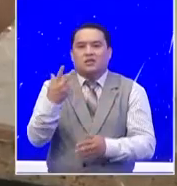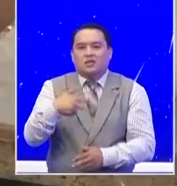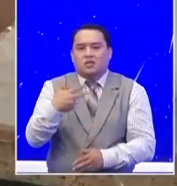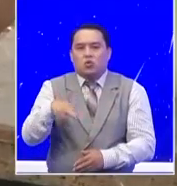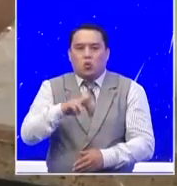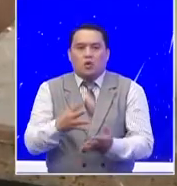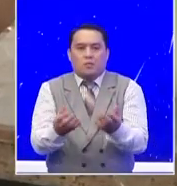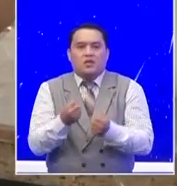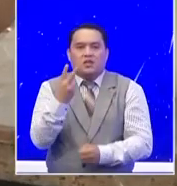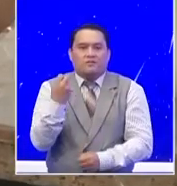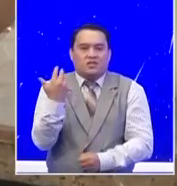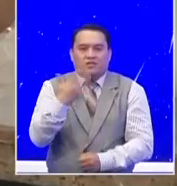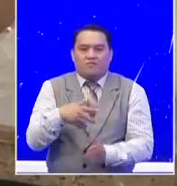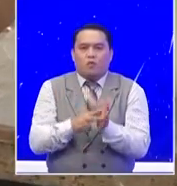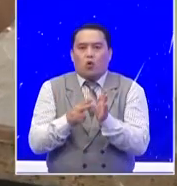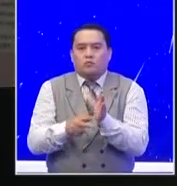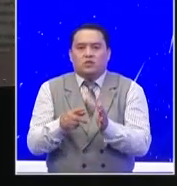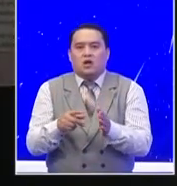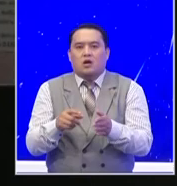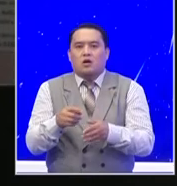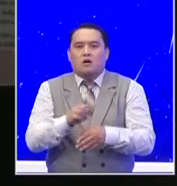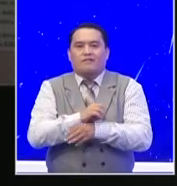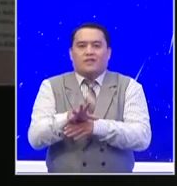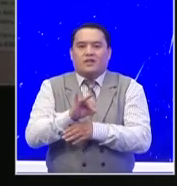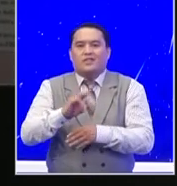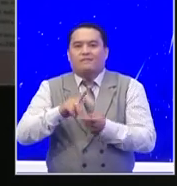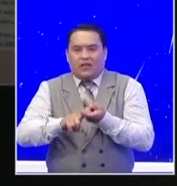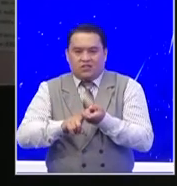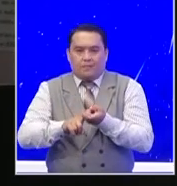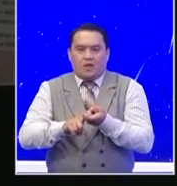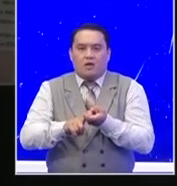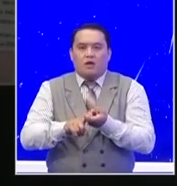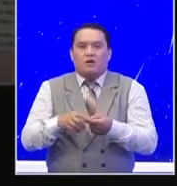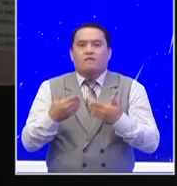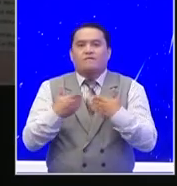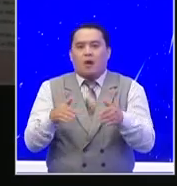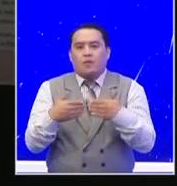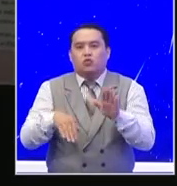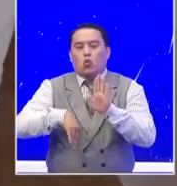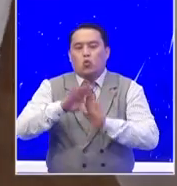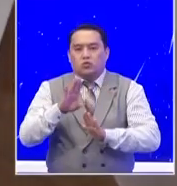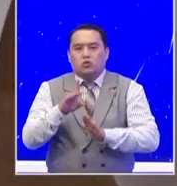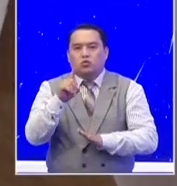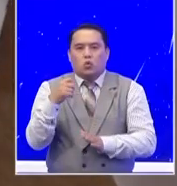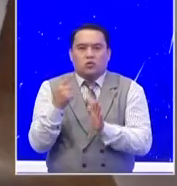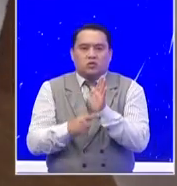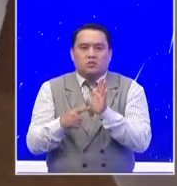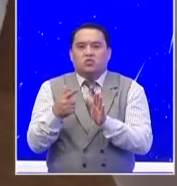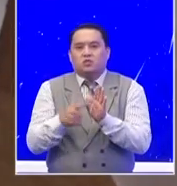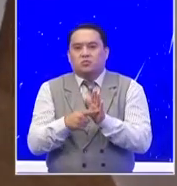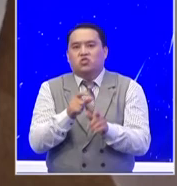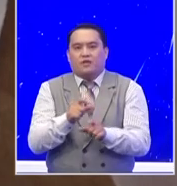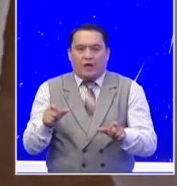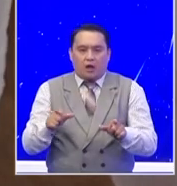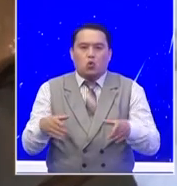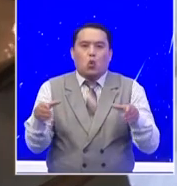июня приняло 280 пациентов в отделение коронавирусной инфекции. Из них выписано с улучшением 167 человек. Нашей